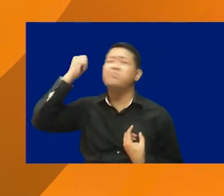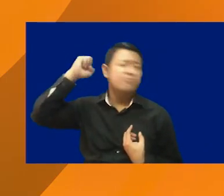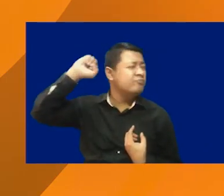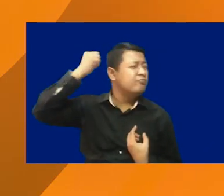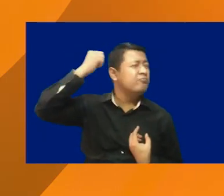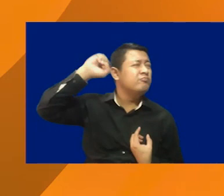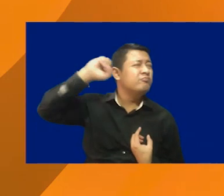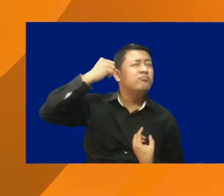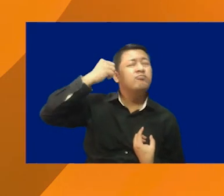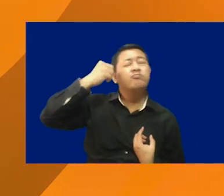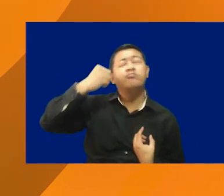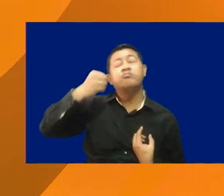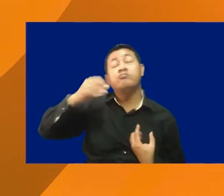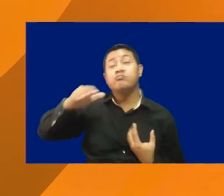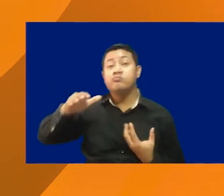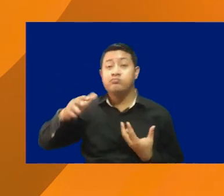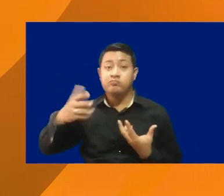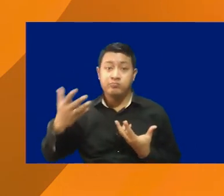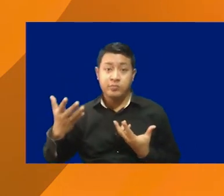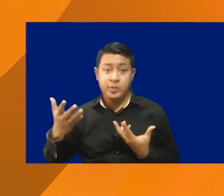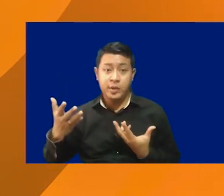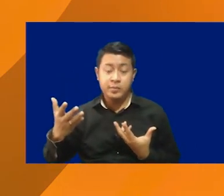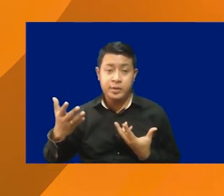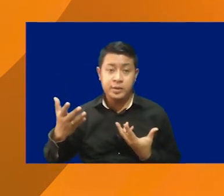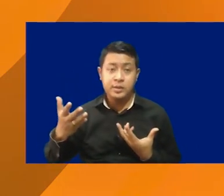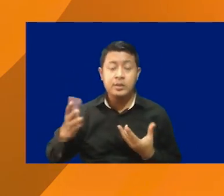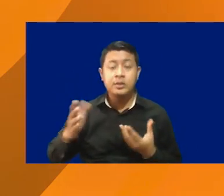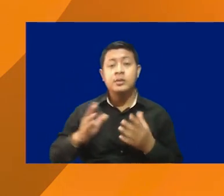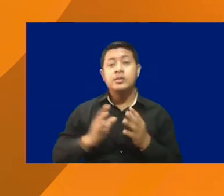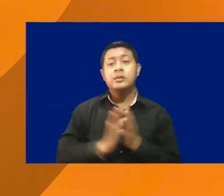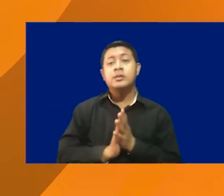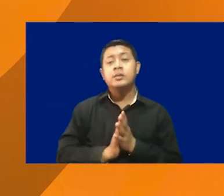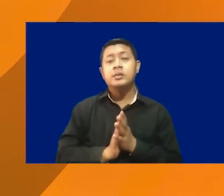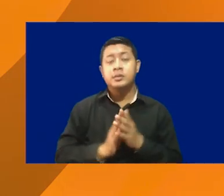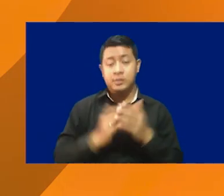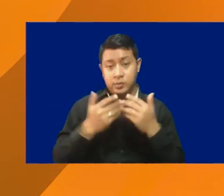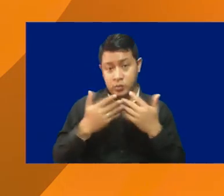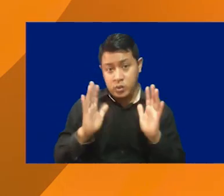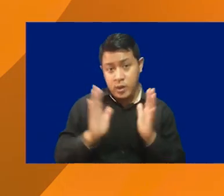merespon panggilan Tuhan pada saat itu. Namun setidaknya